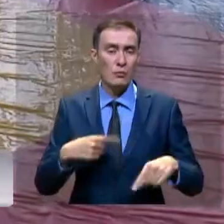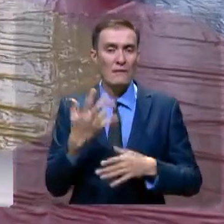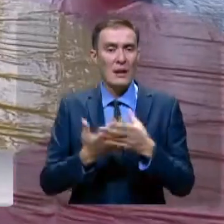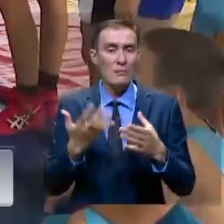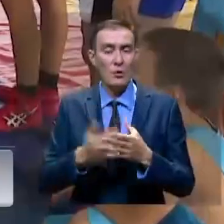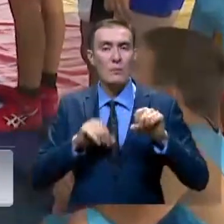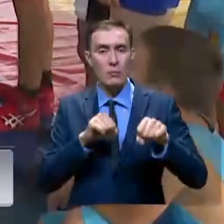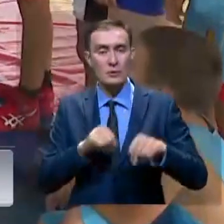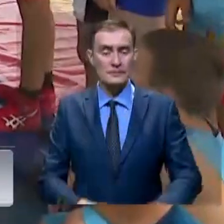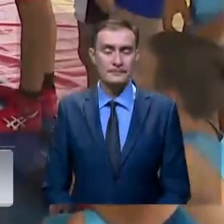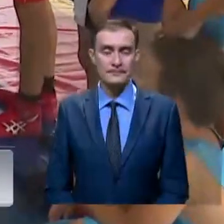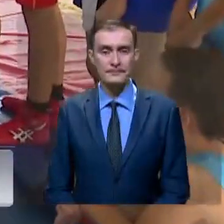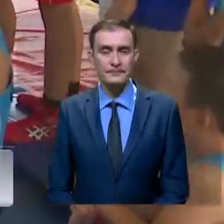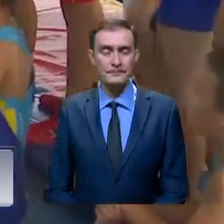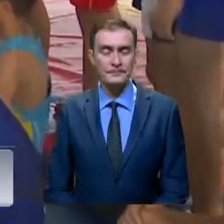и бокс.